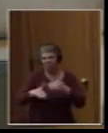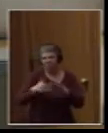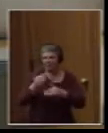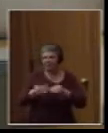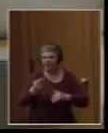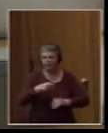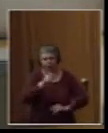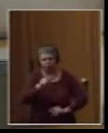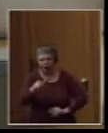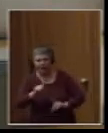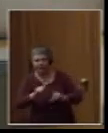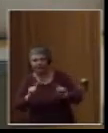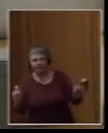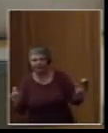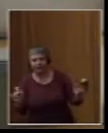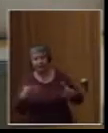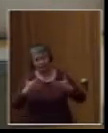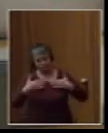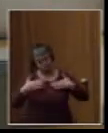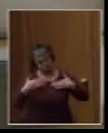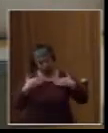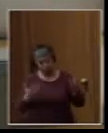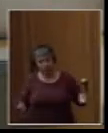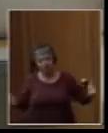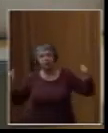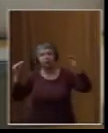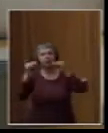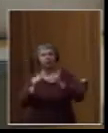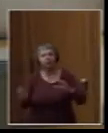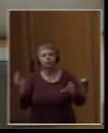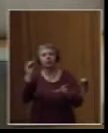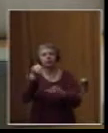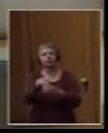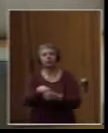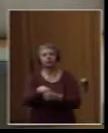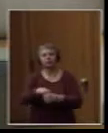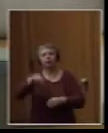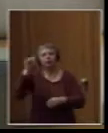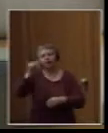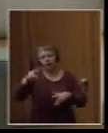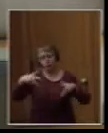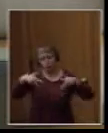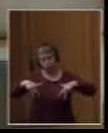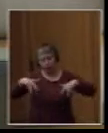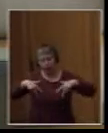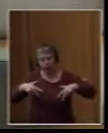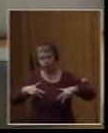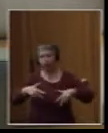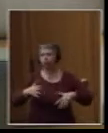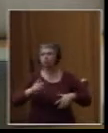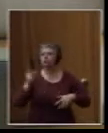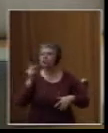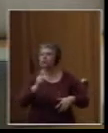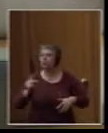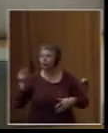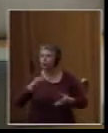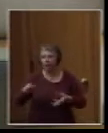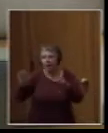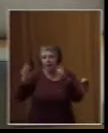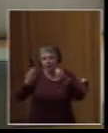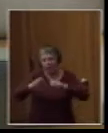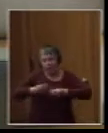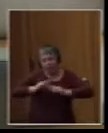θα μπορούν ισότιμα να συμμετέχουν, αλλά και να λαμβάνουν το μέγιστο από την κοινωνία και την πολιτεία. Το Συμβούλιο της Ευρώπης το